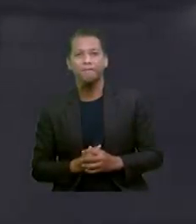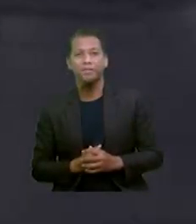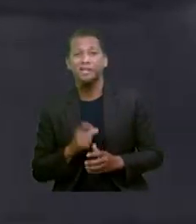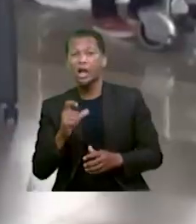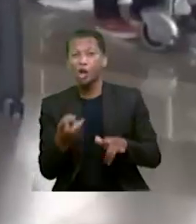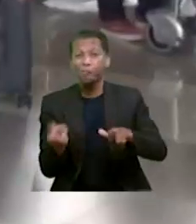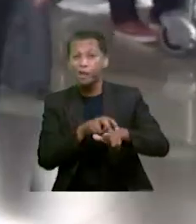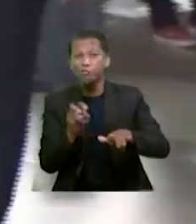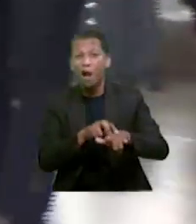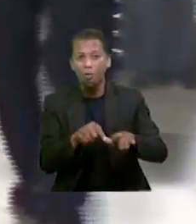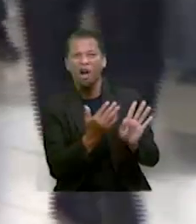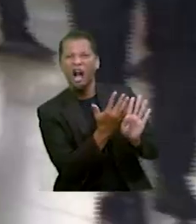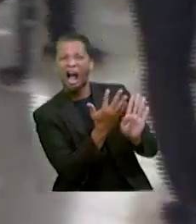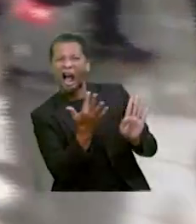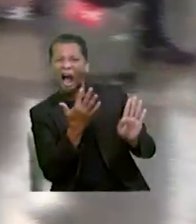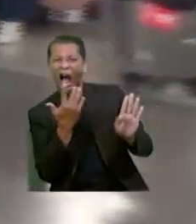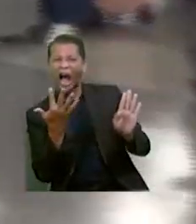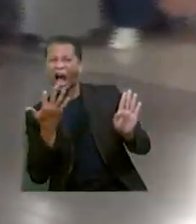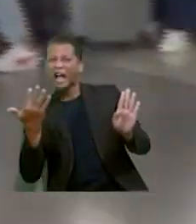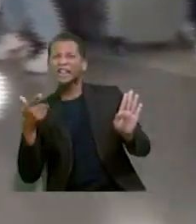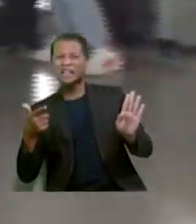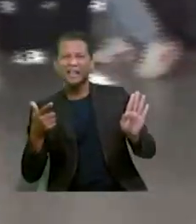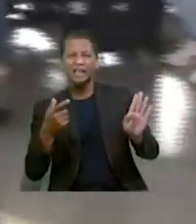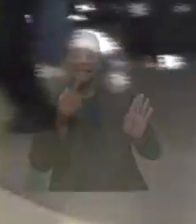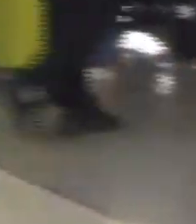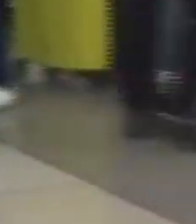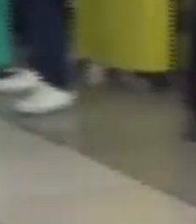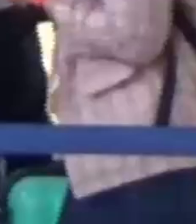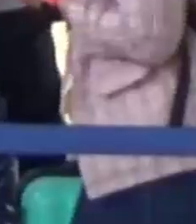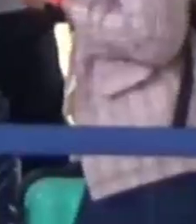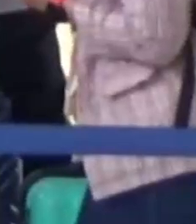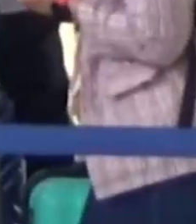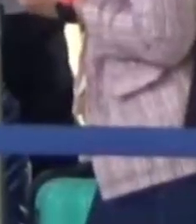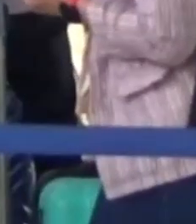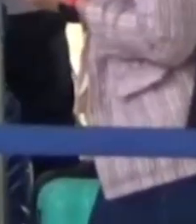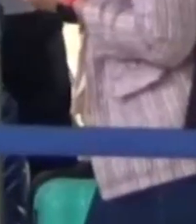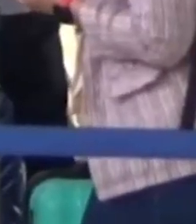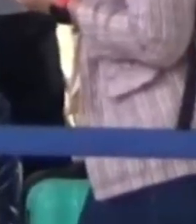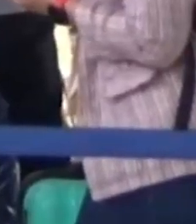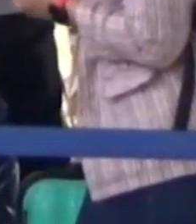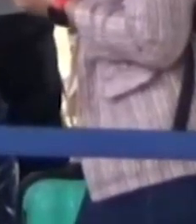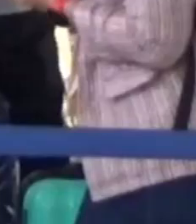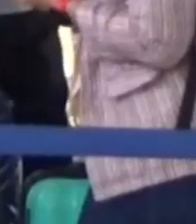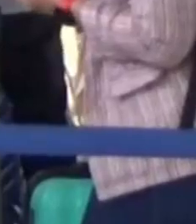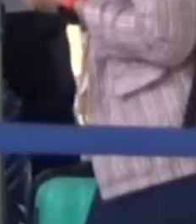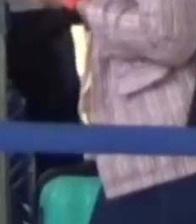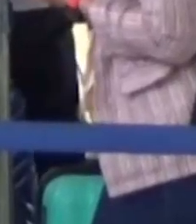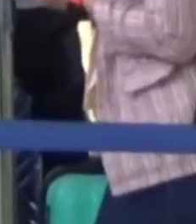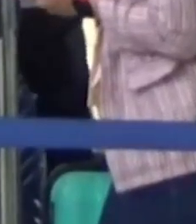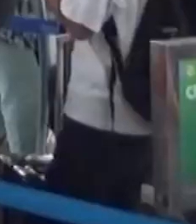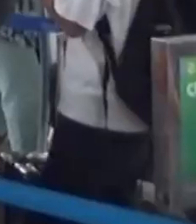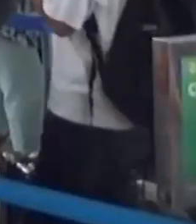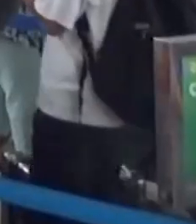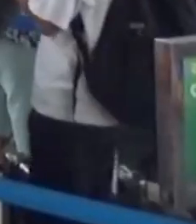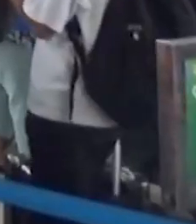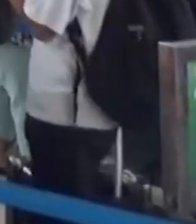Antrian ratusan calon penumpang mengular panjang di konter check-in Terminal 3 Bandara Soekarno-Hatta, Tangerang, Banten. Calon